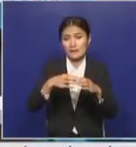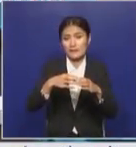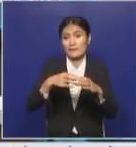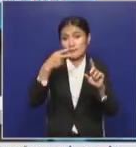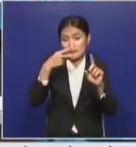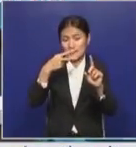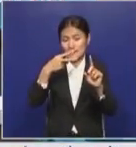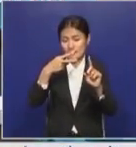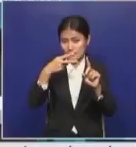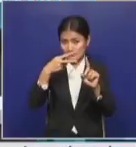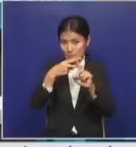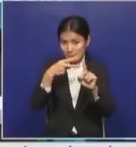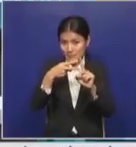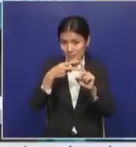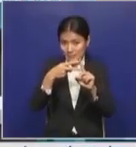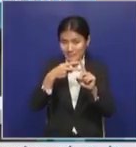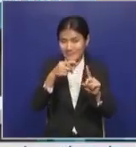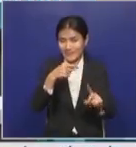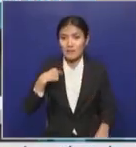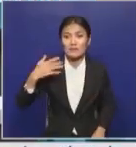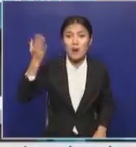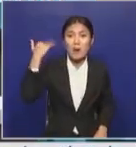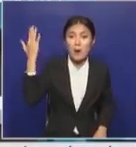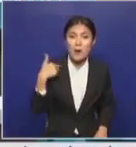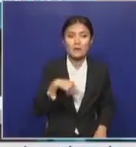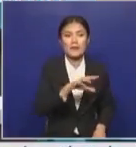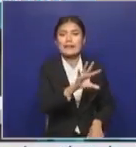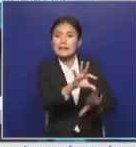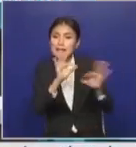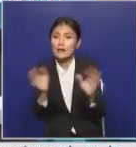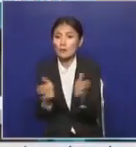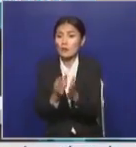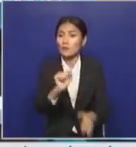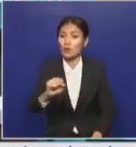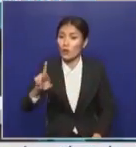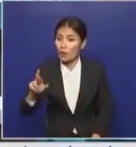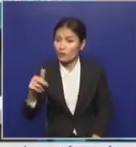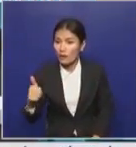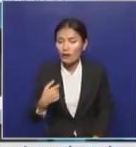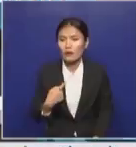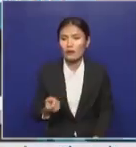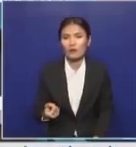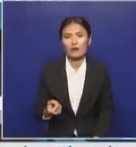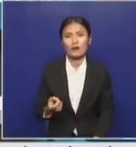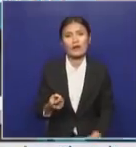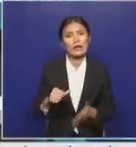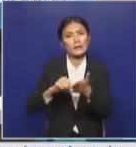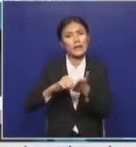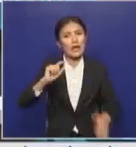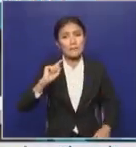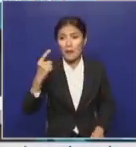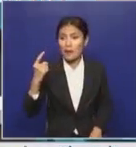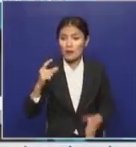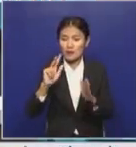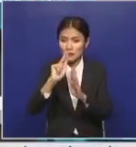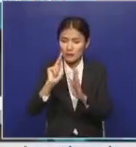ศธ.จะได้ใช้เอกสิทธิ์คุ้มครองในการเผยแพร่ลัทธิที่เป็นปปตรีปากต่อการปกครองครับ